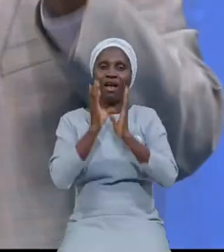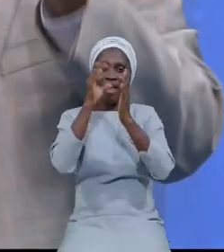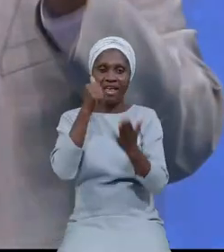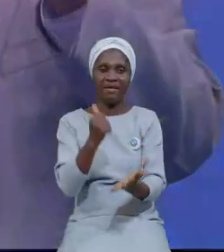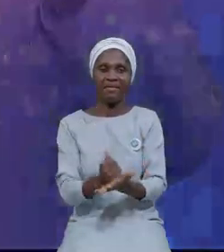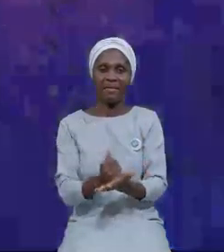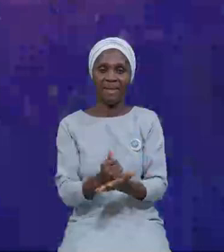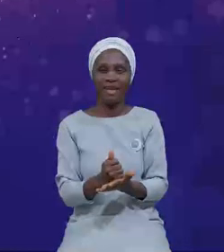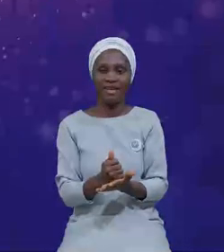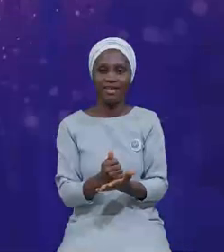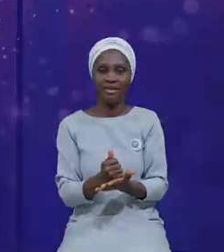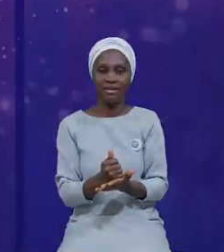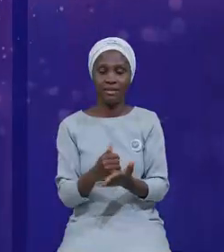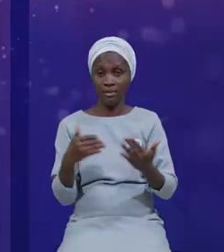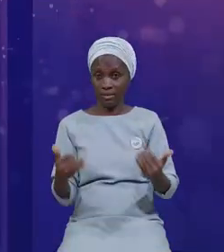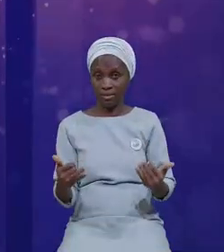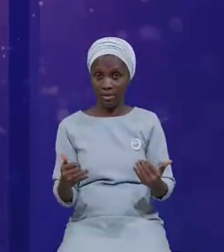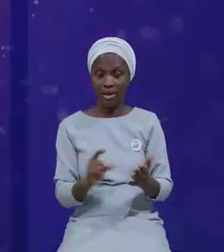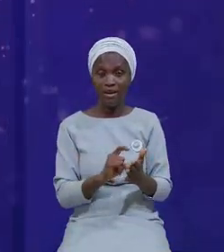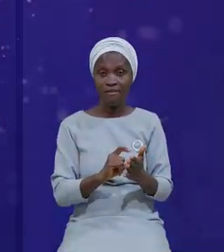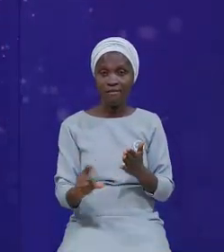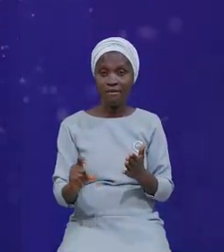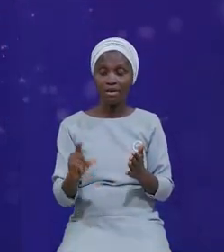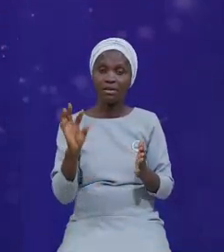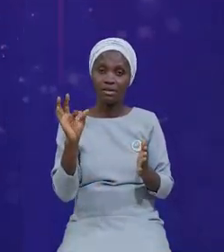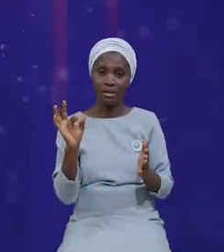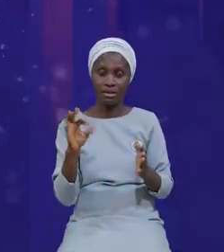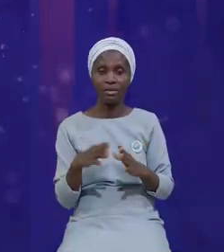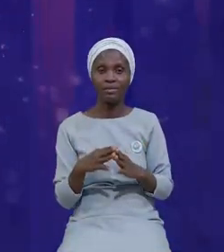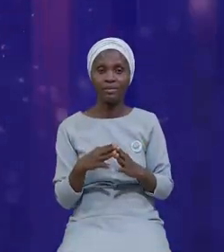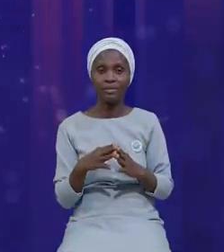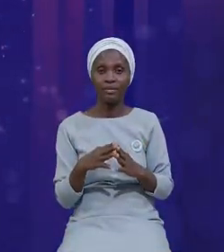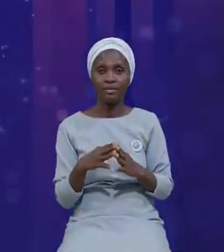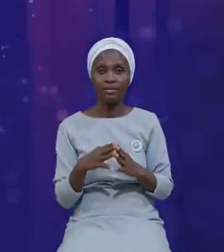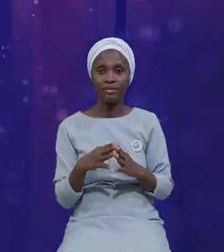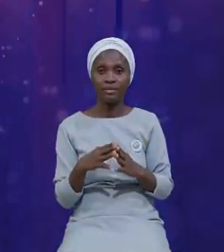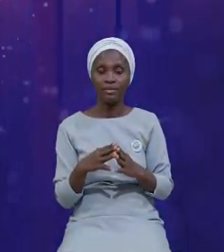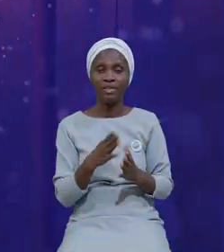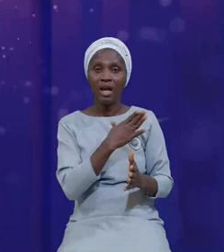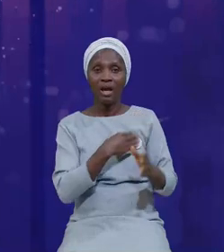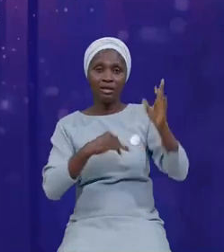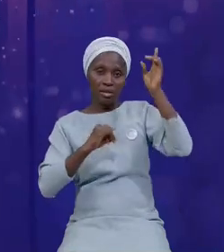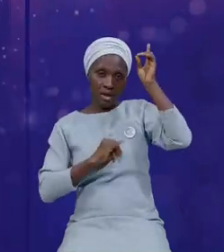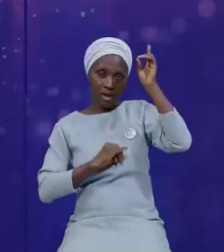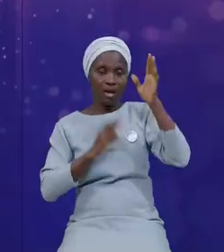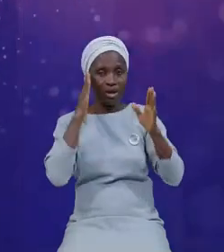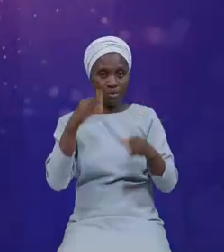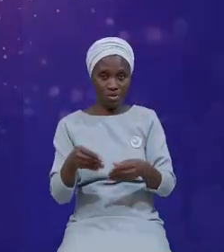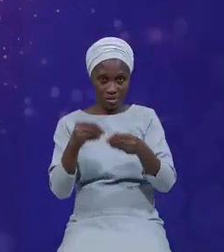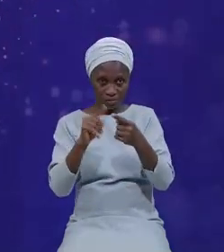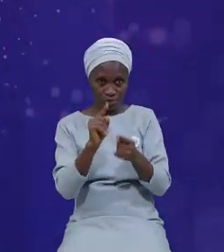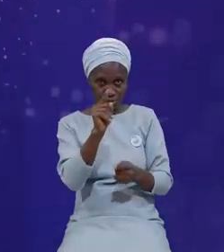ton amen voyons le verset 19 verset 19 je te